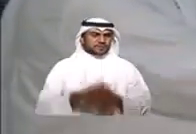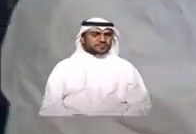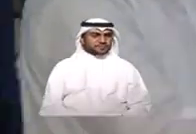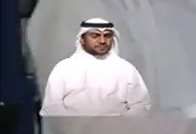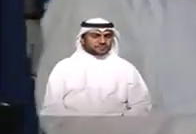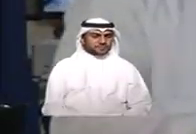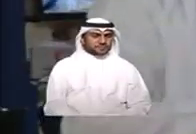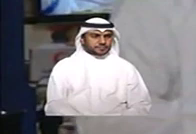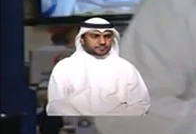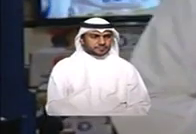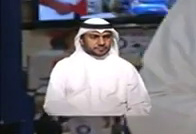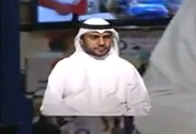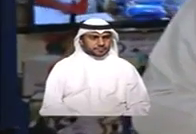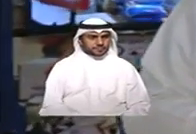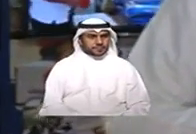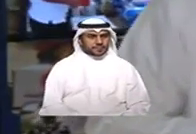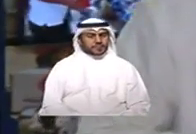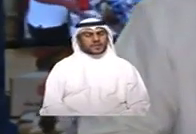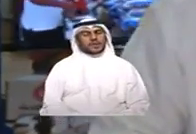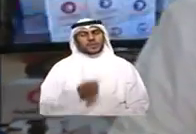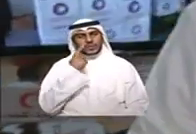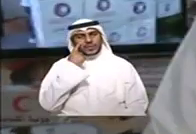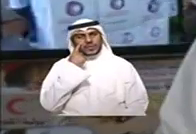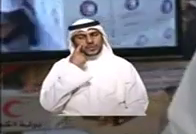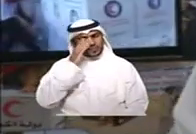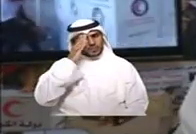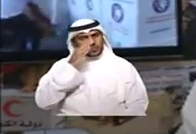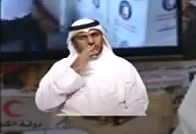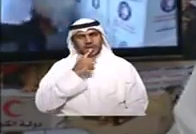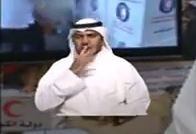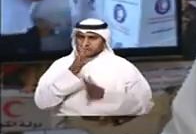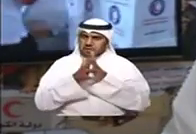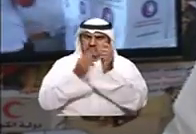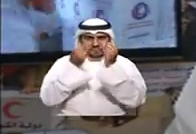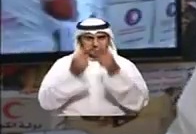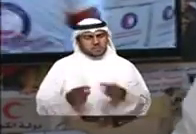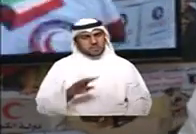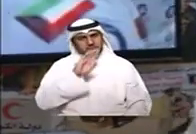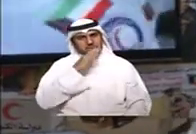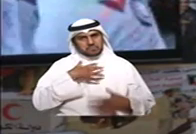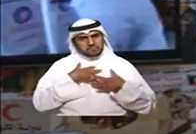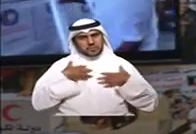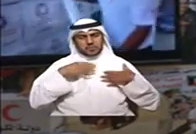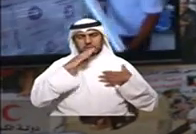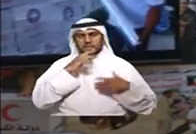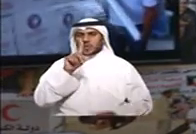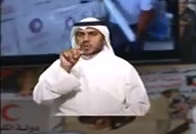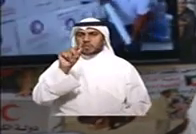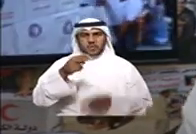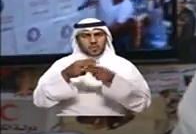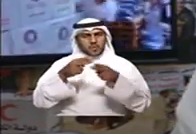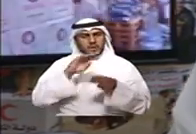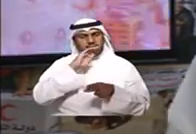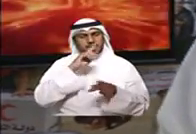فيكم. شكرا لك. يمكن مثل ما ذكر الأستاذ يوسف المعراج، وهذه من الأخبار الذي ينفرد فيها قطاع الأخبار والبرامج السياسية في تلفزيون دولة الكويت،